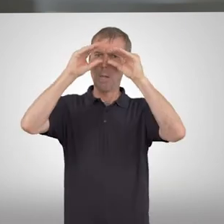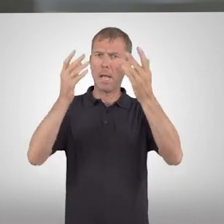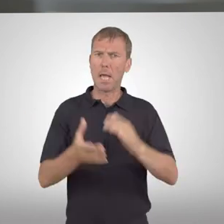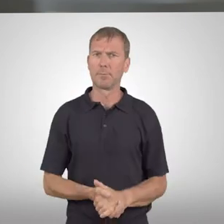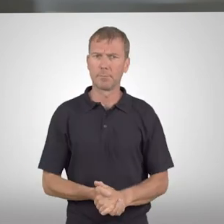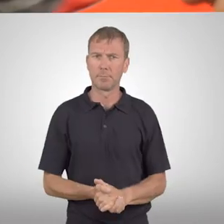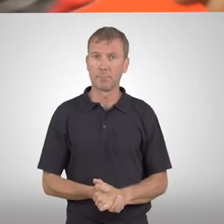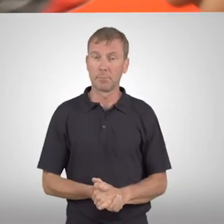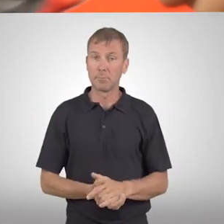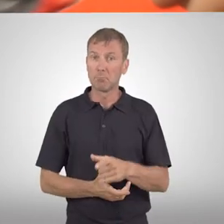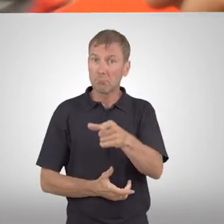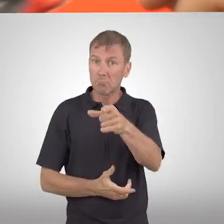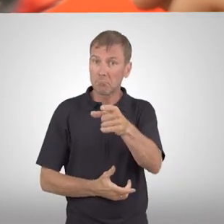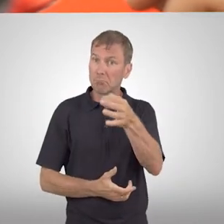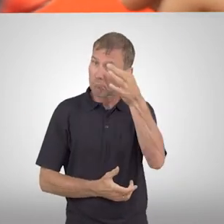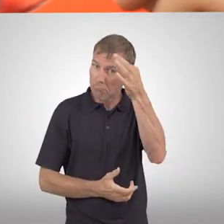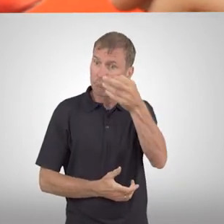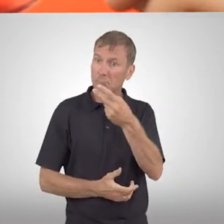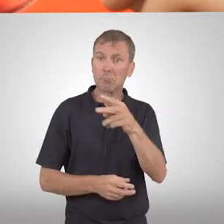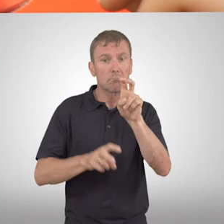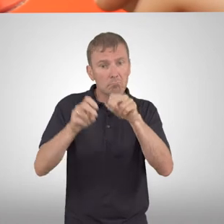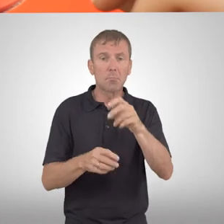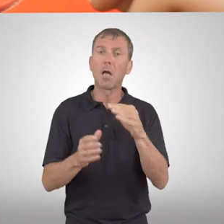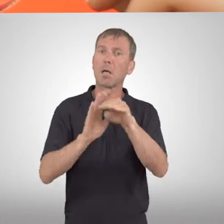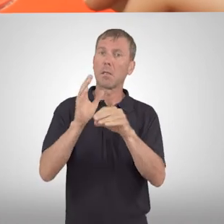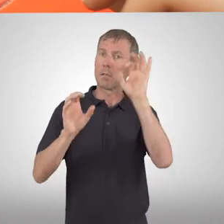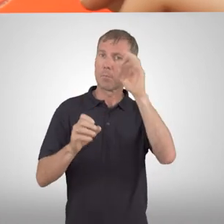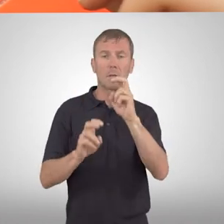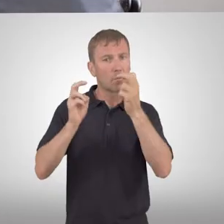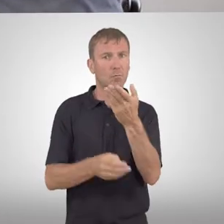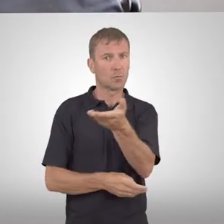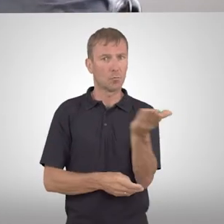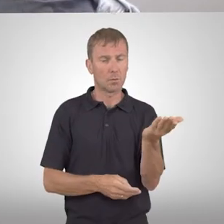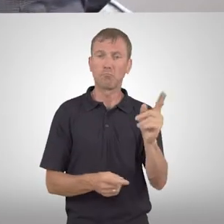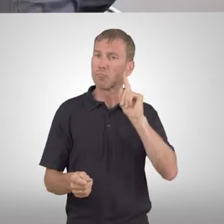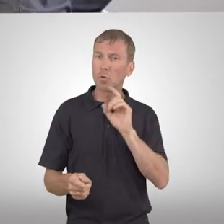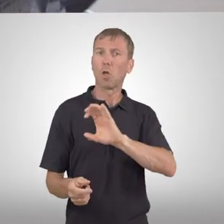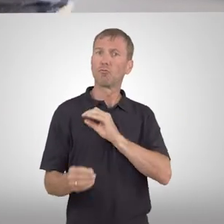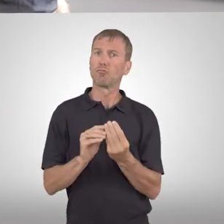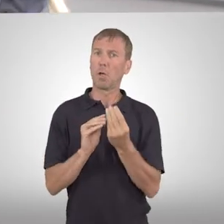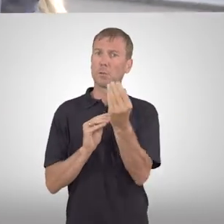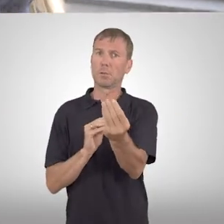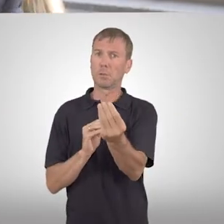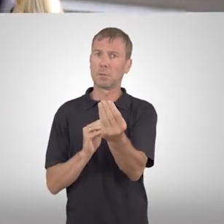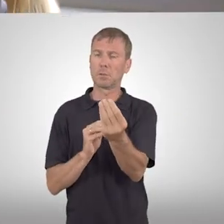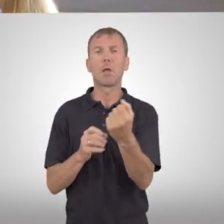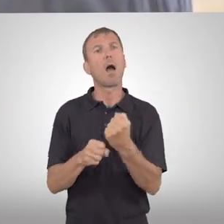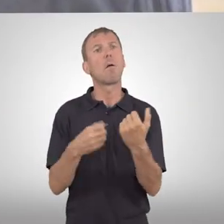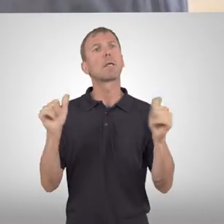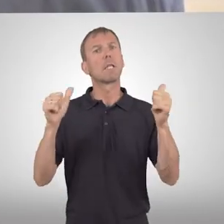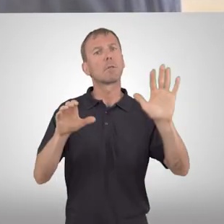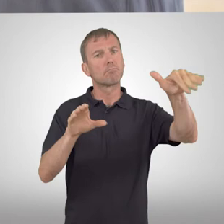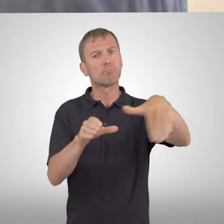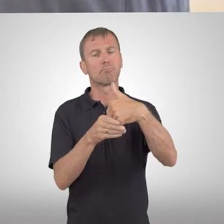Brille. Entdecken auch Sie die Möglichkeiten der innovativen Datenbrille und geben Sie Gehörlosen eine Chance, sich ins